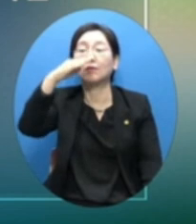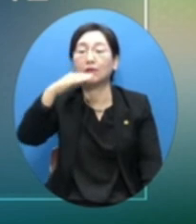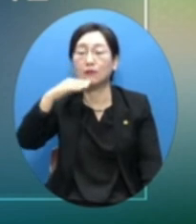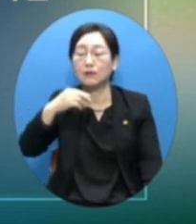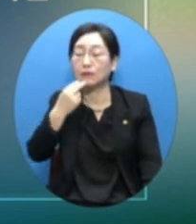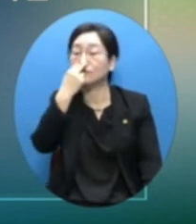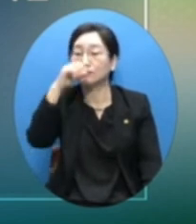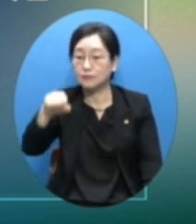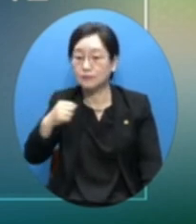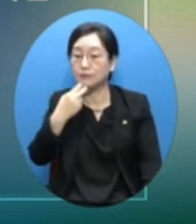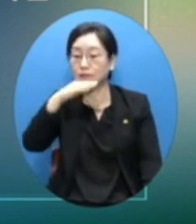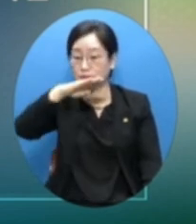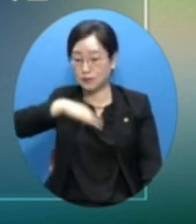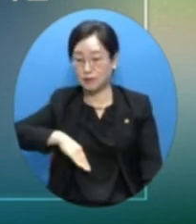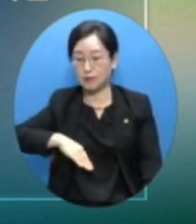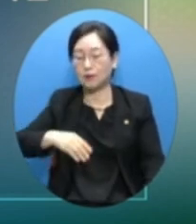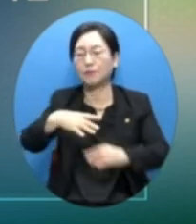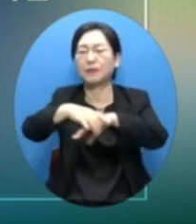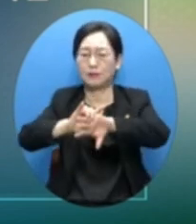마비가 됐습니다.